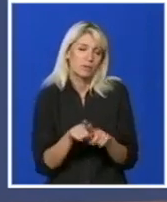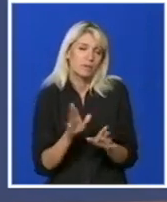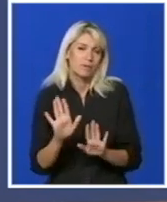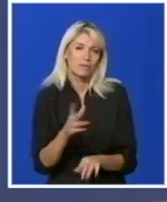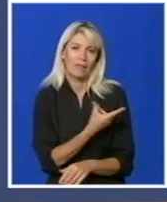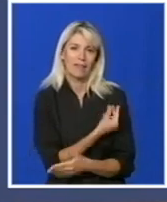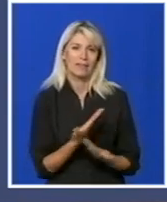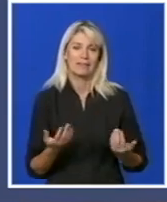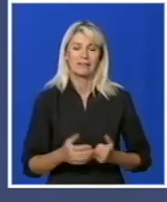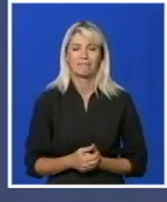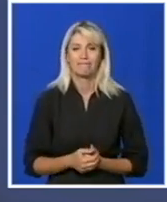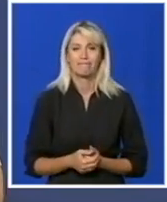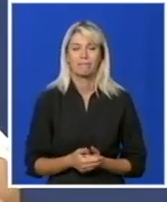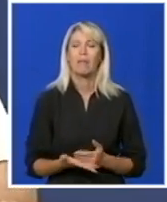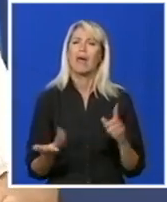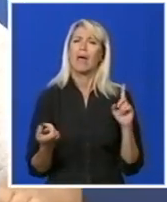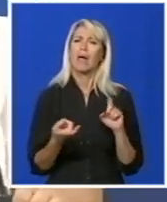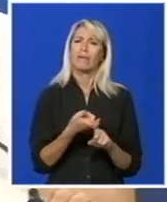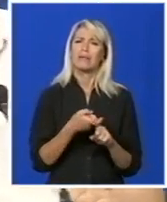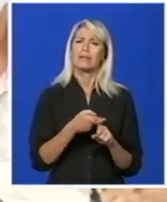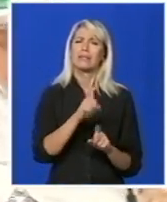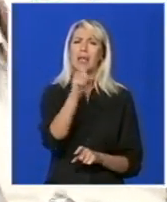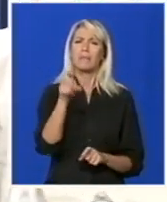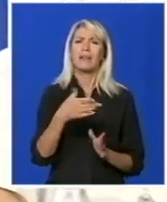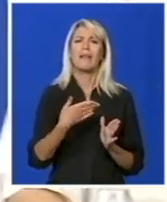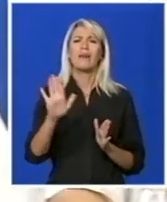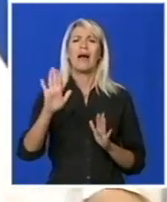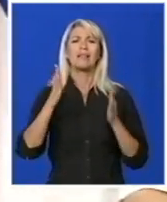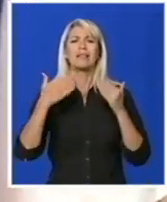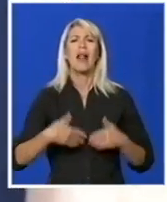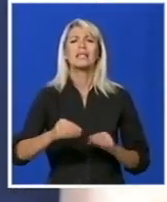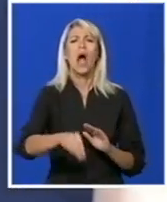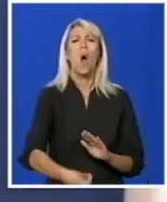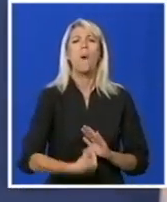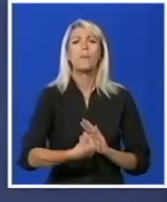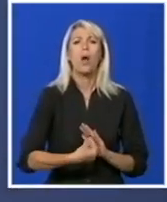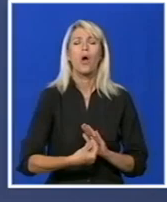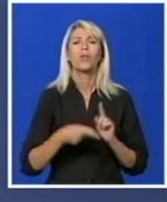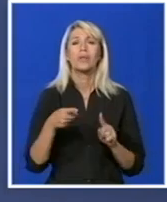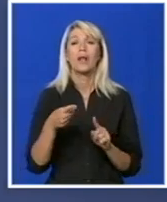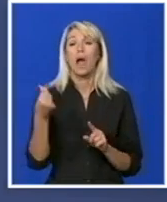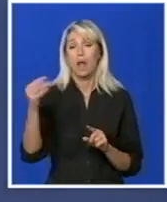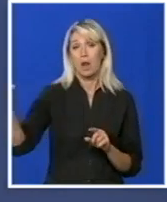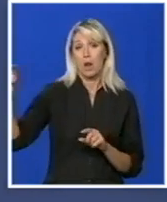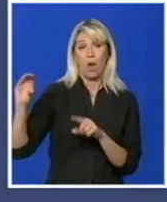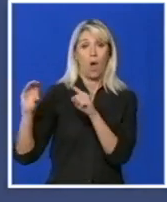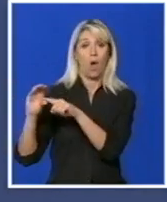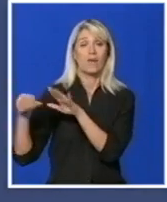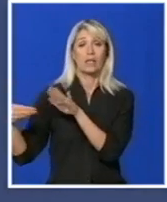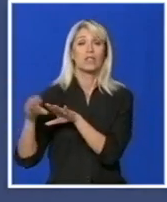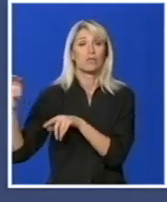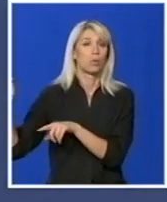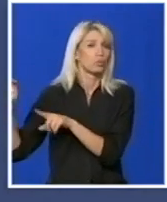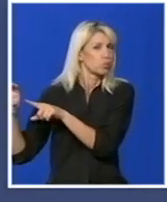Što se tiče pitanja za vantelesnu oplodnju, sredstva fonda su na raspolaganju